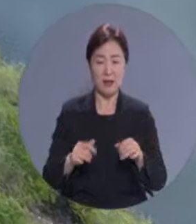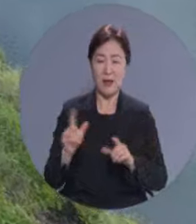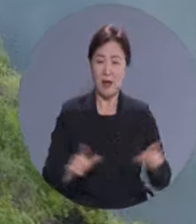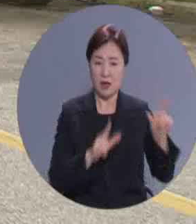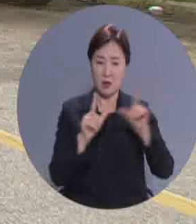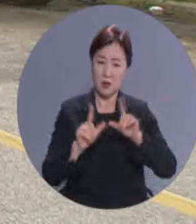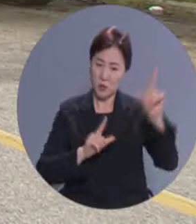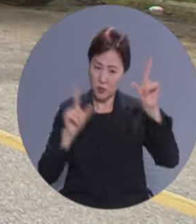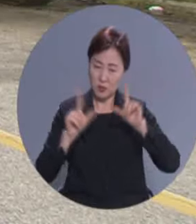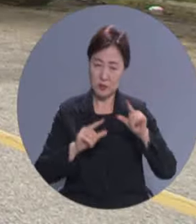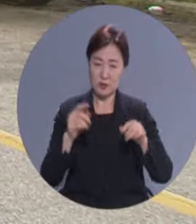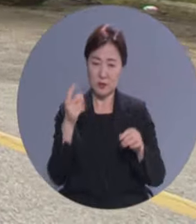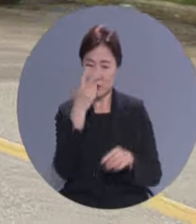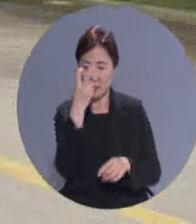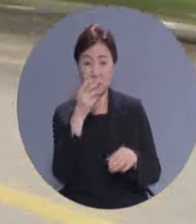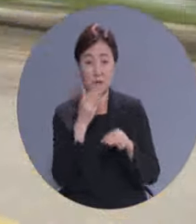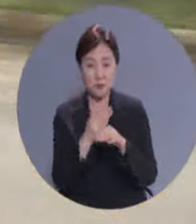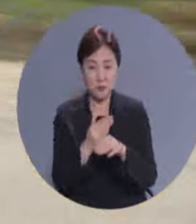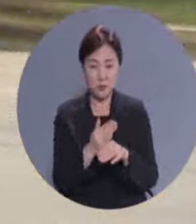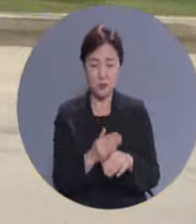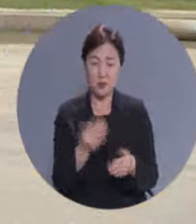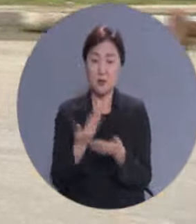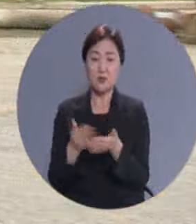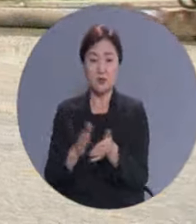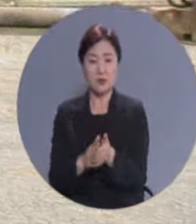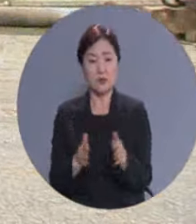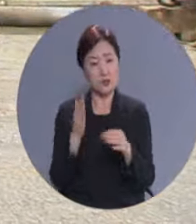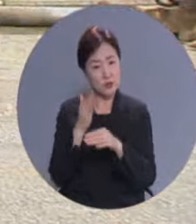한편 관로공사가 진행 중이던 도로 상황이